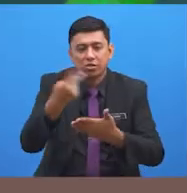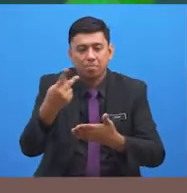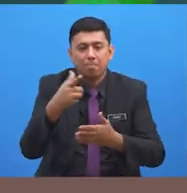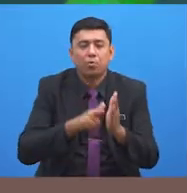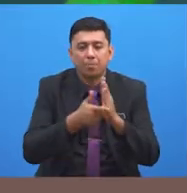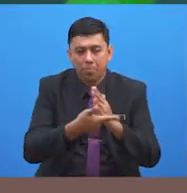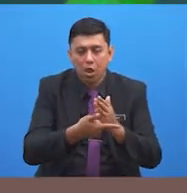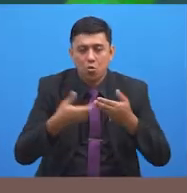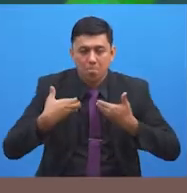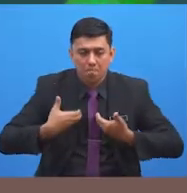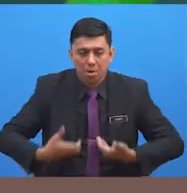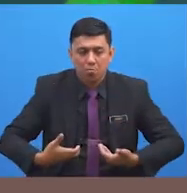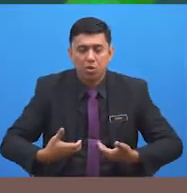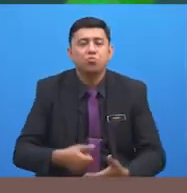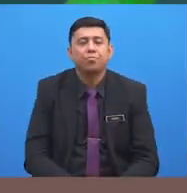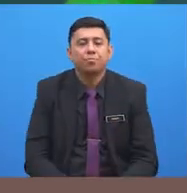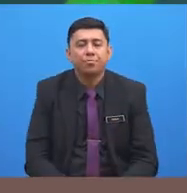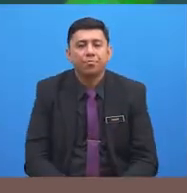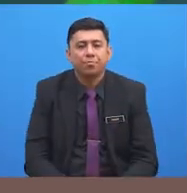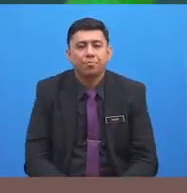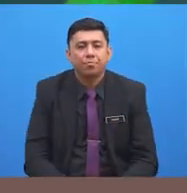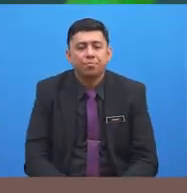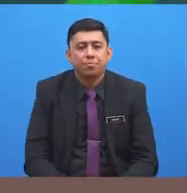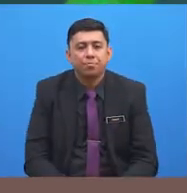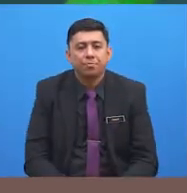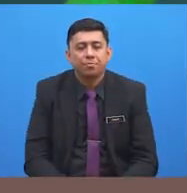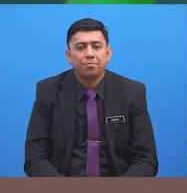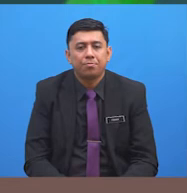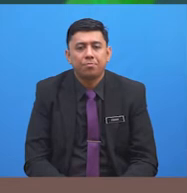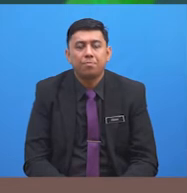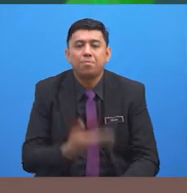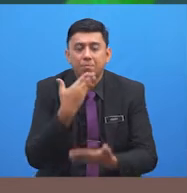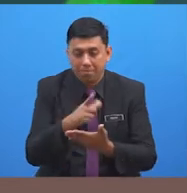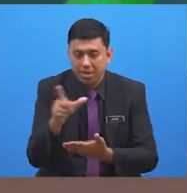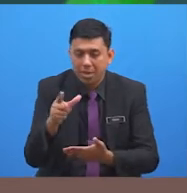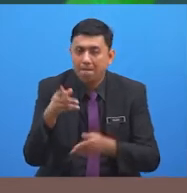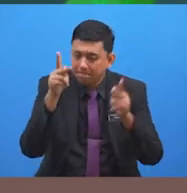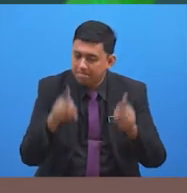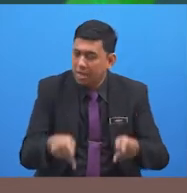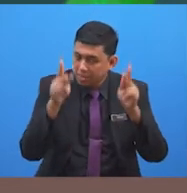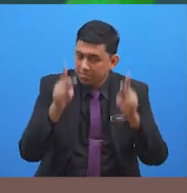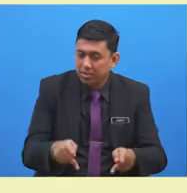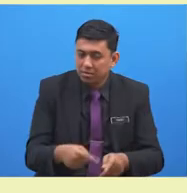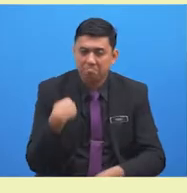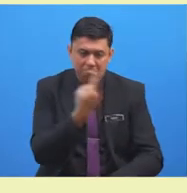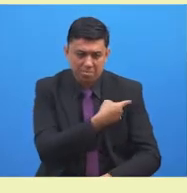Baiklah, pelajar-pelajar. Kita imbas semula apa yang kita telah pelajari pada episod kali ini.